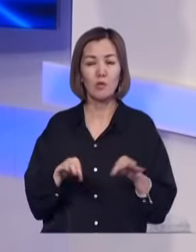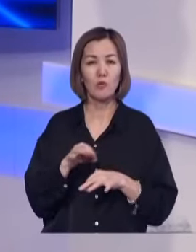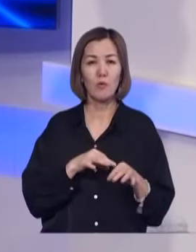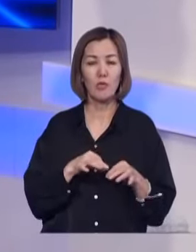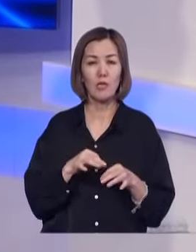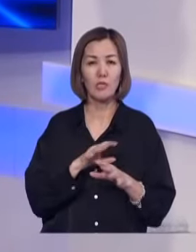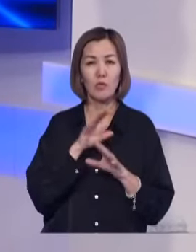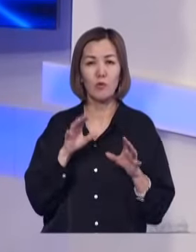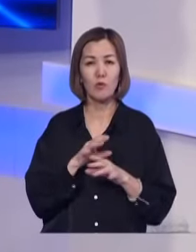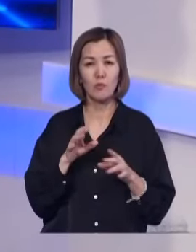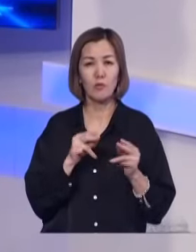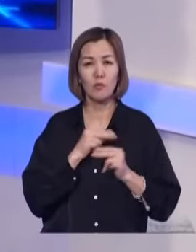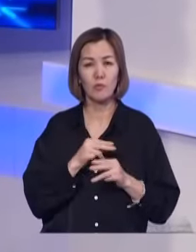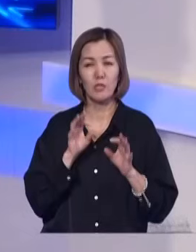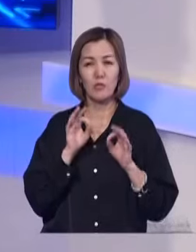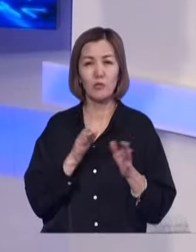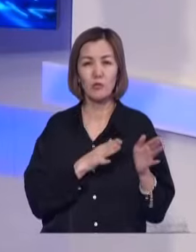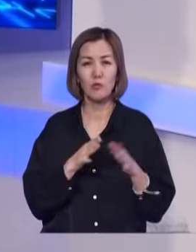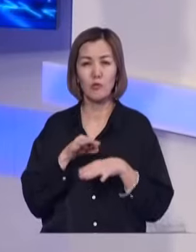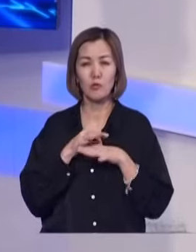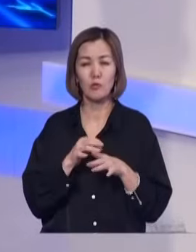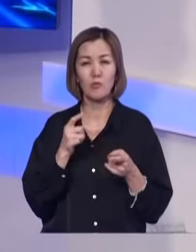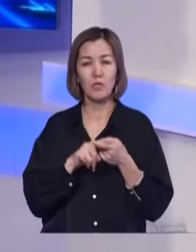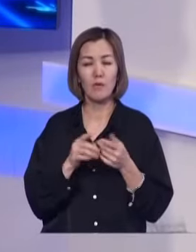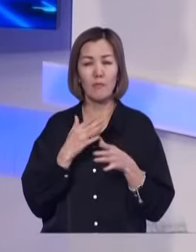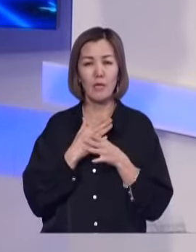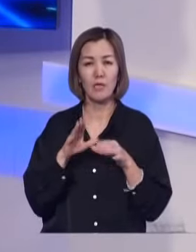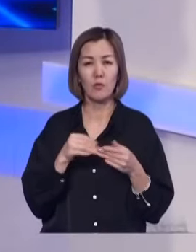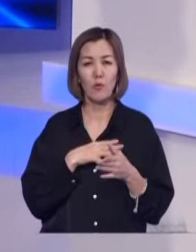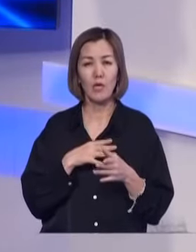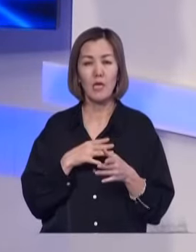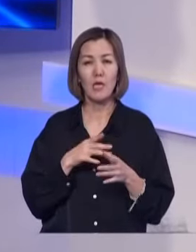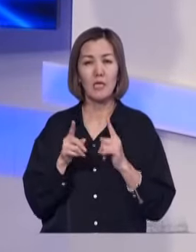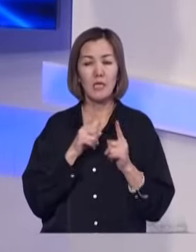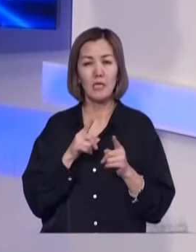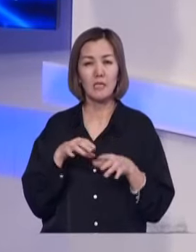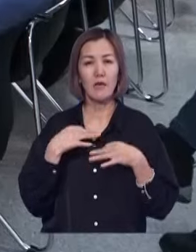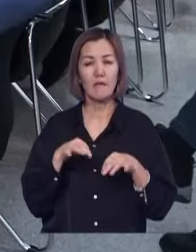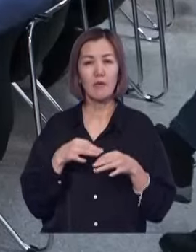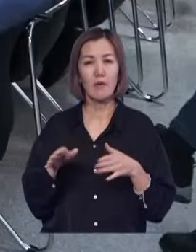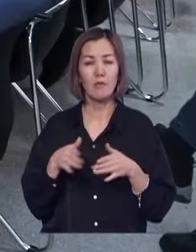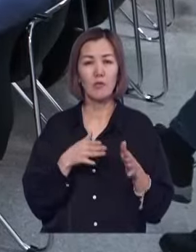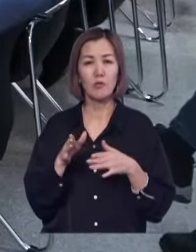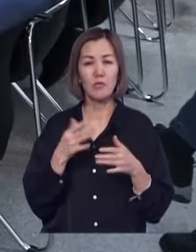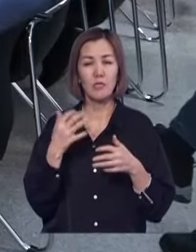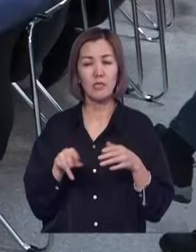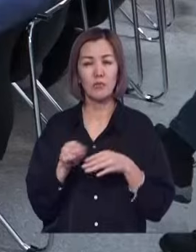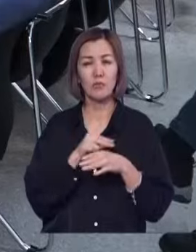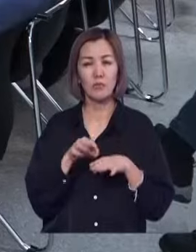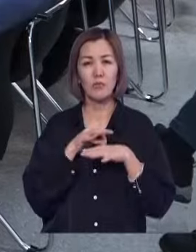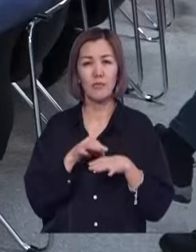және күтіп ұстау кезіндегі жұмыстардың дұрыс әрі жүйелі жүргізілуіне ықпал ету. Кеңесте автомобиль жолдарын орташа жөндеу